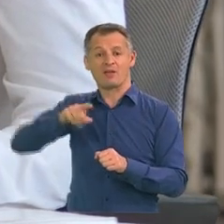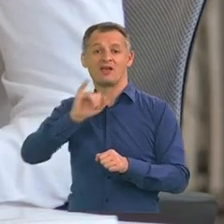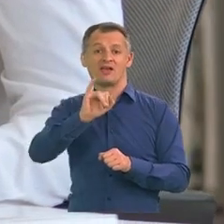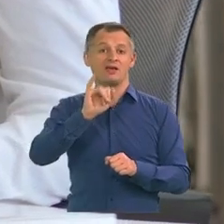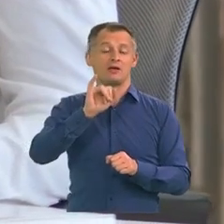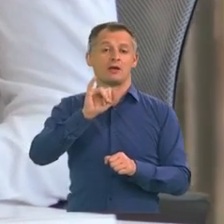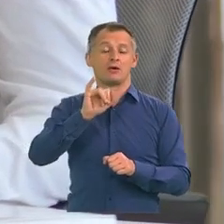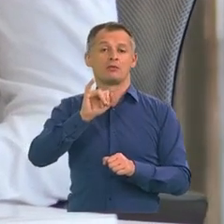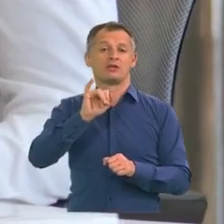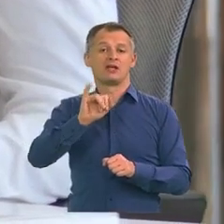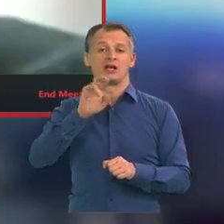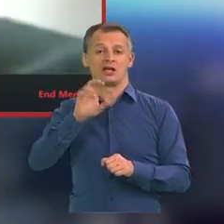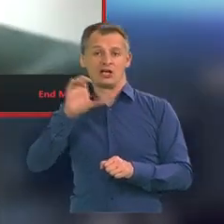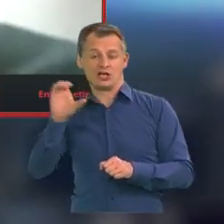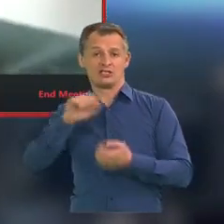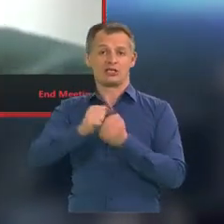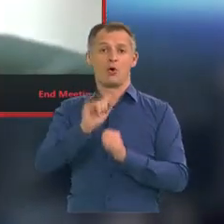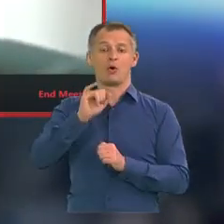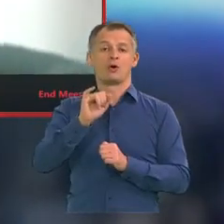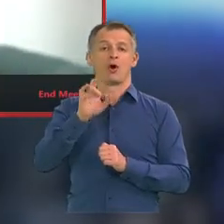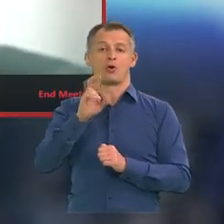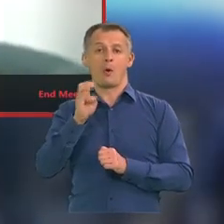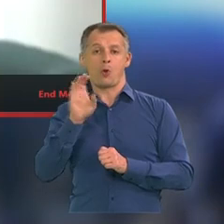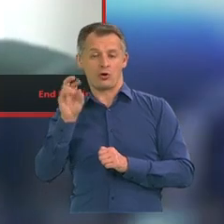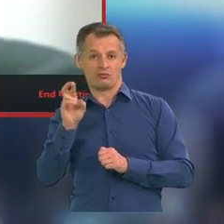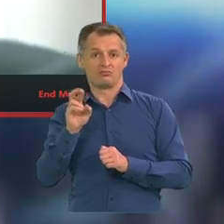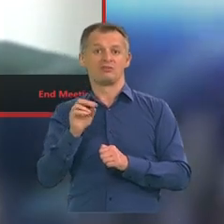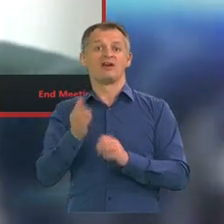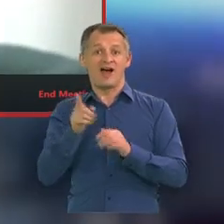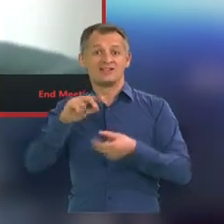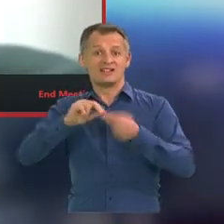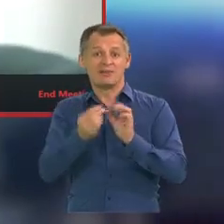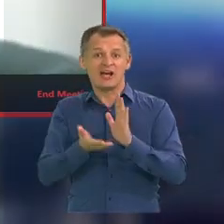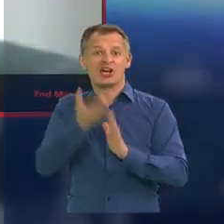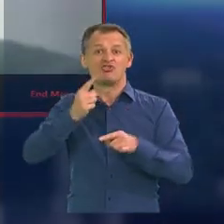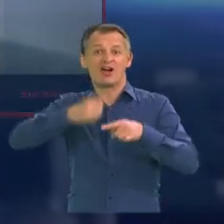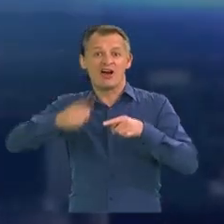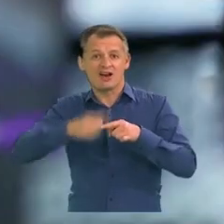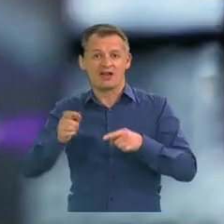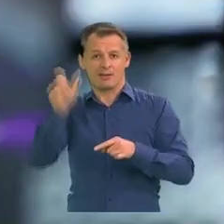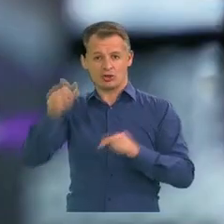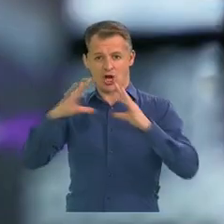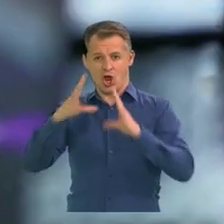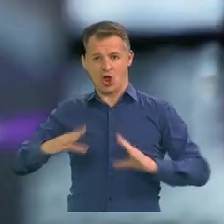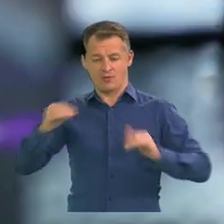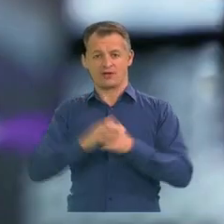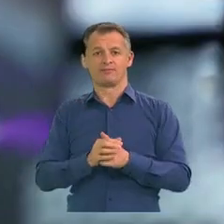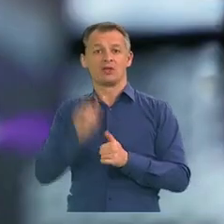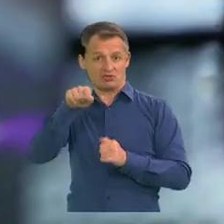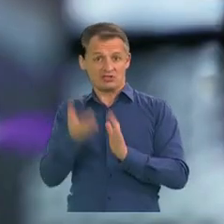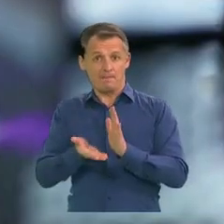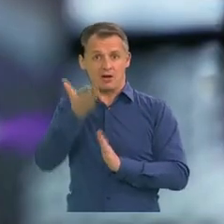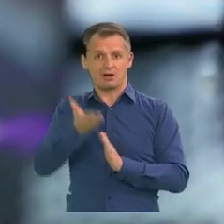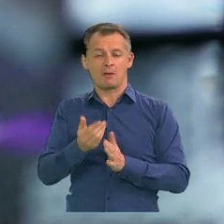IRCC, ambele vor crește. Vor crește ratele românilor în perioada următoare cu siguranță. Practic, prin această majorare,